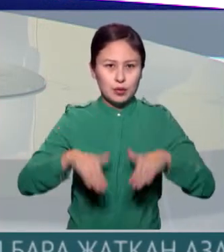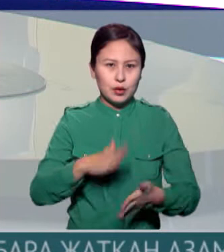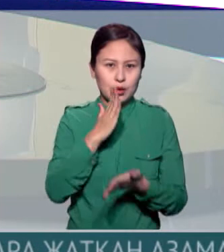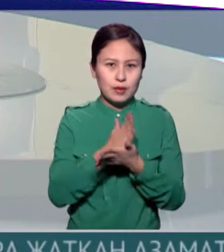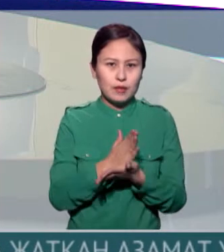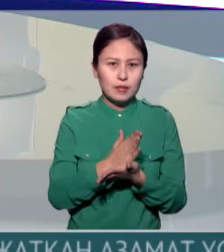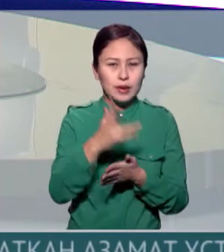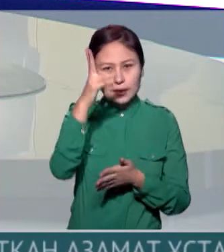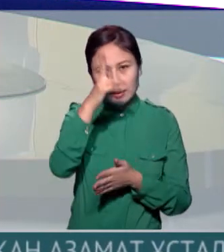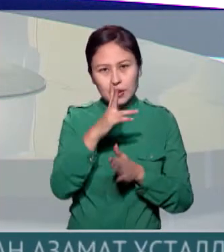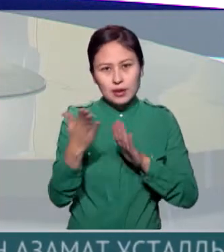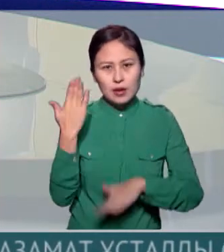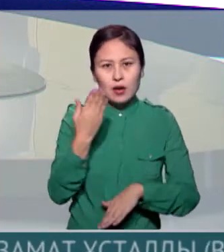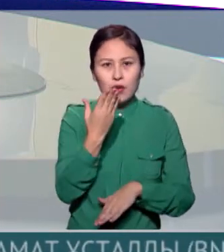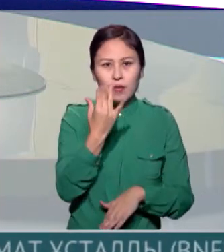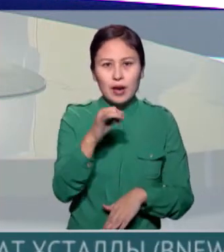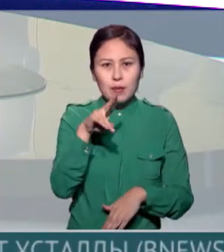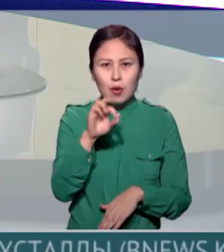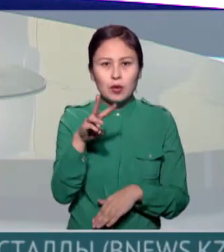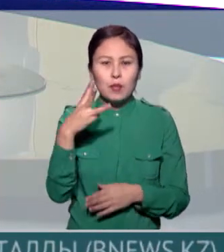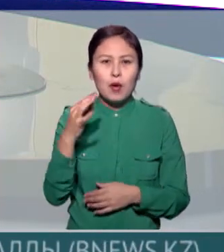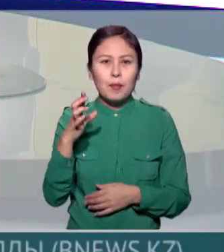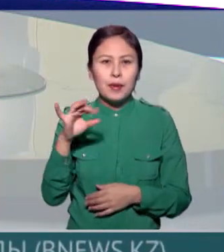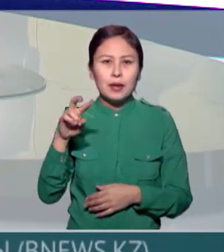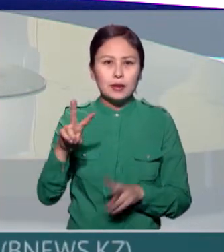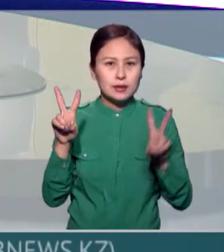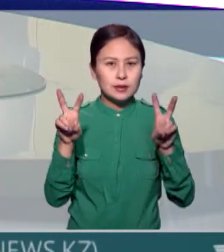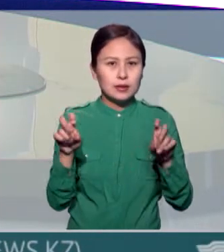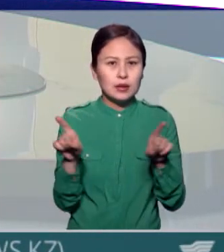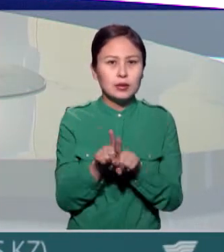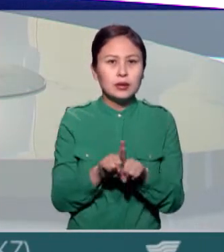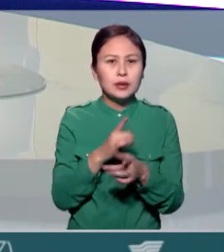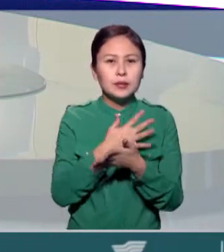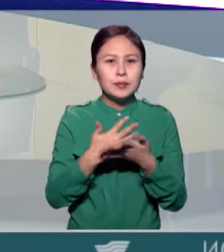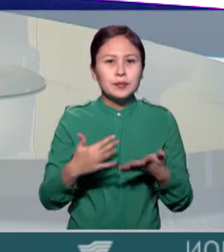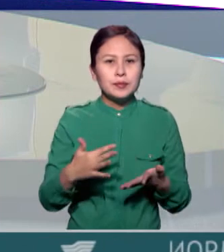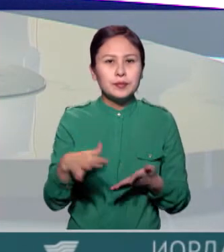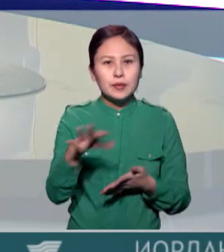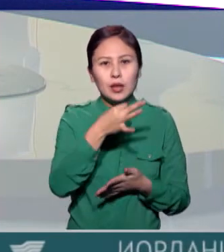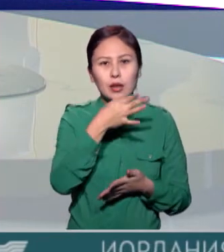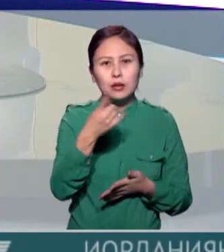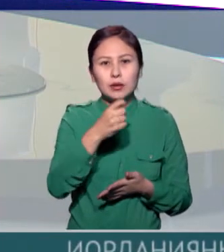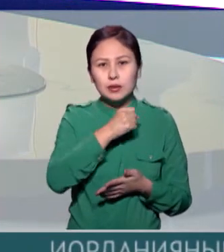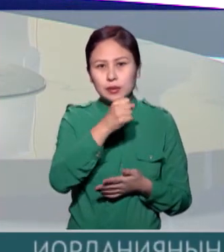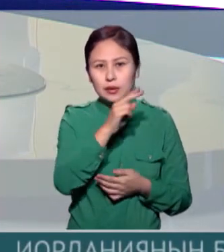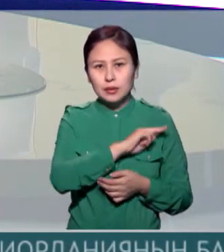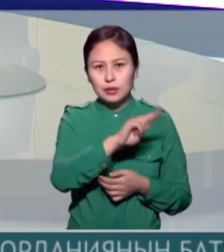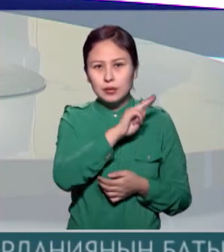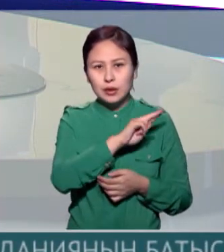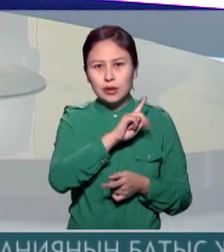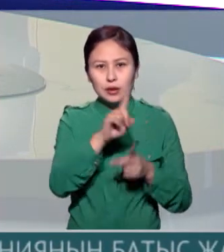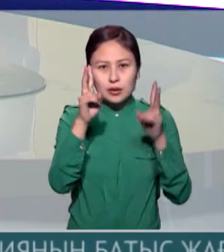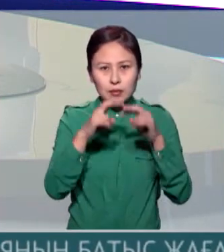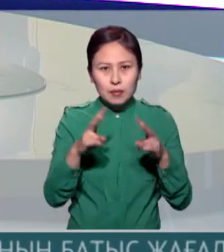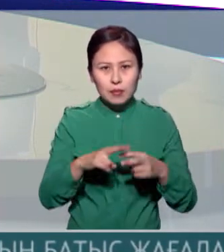Осыдан 3 ай бұрын елімізде Wipen мобильдік қосымшасы құрастырылды. Алғашқы нәтижелері көңілден шықты. Біздің тілші құзырлы қызметкерлерімен